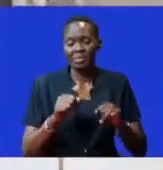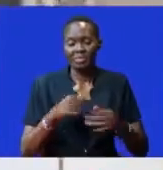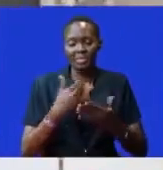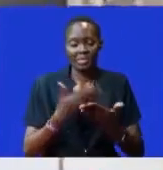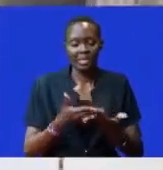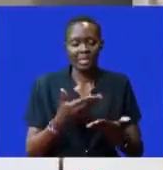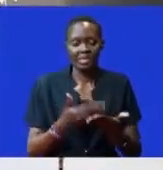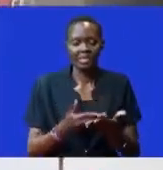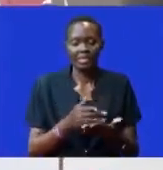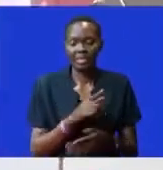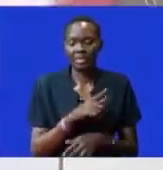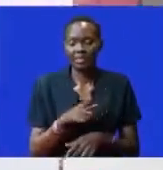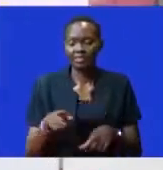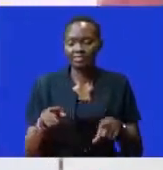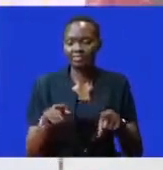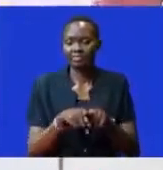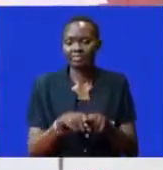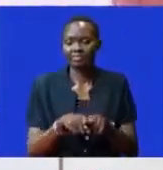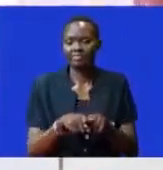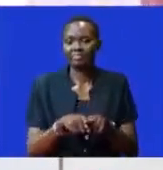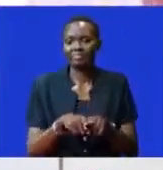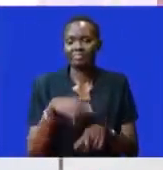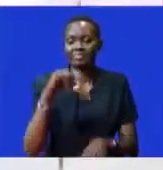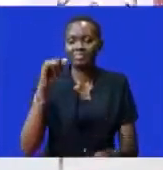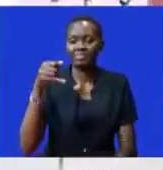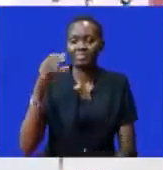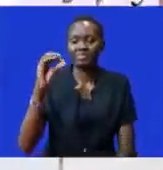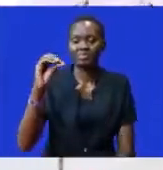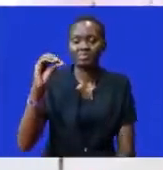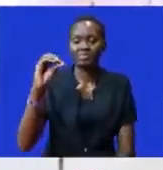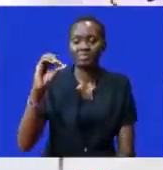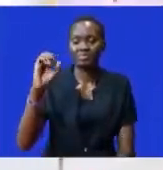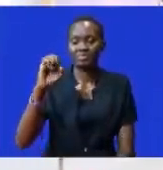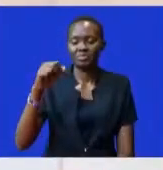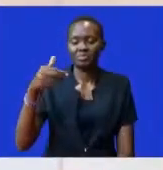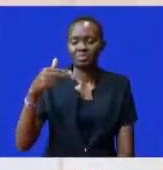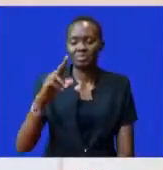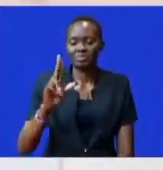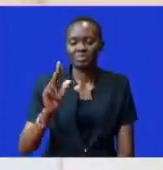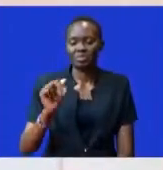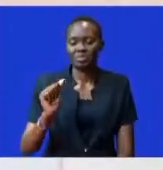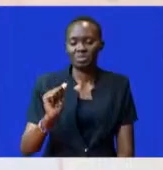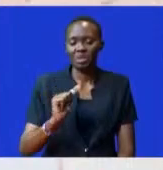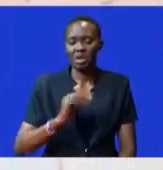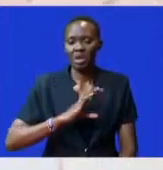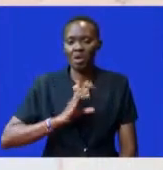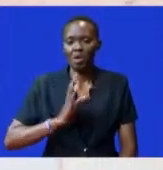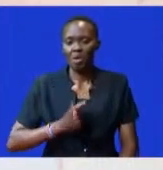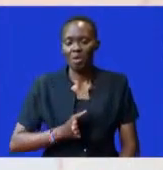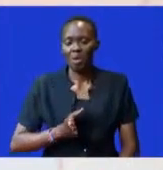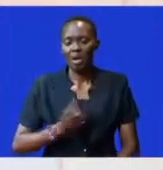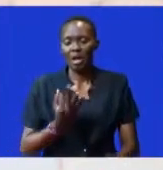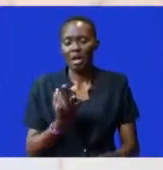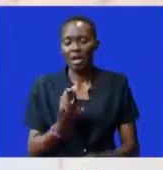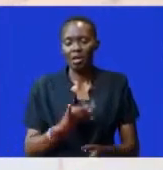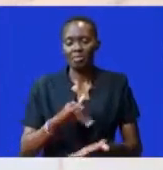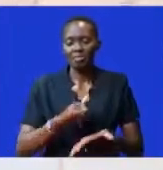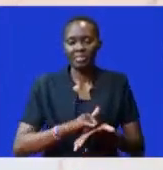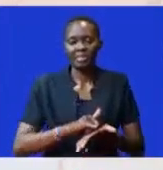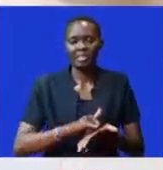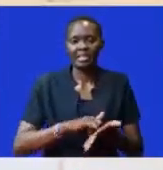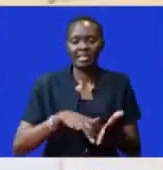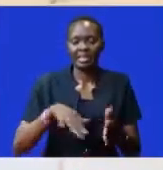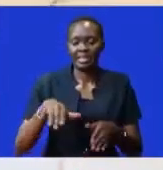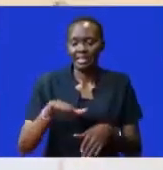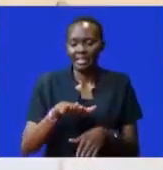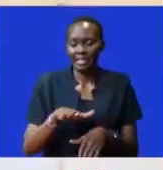maduong'. Ka bende jaduong' Joshua Ogalo, ma bende en wuon plot, kata landi, kanyo nero ma bende Frida odake, yango midhiero ma miyo